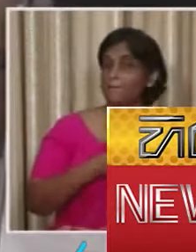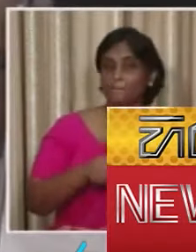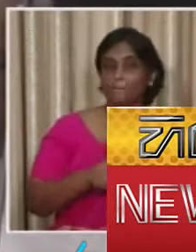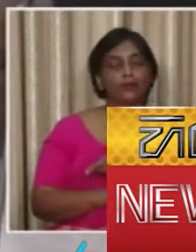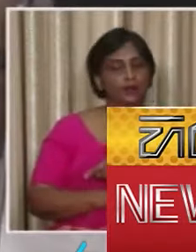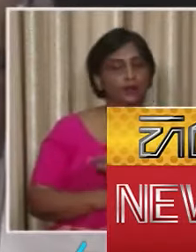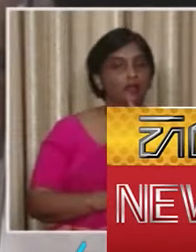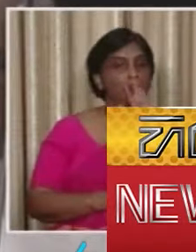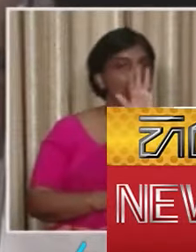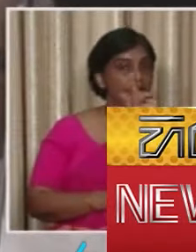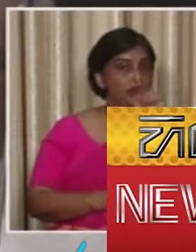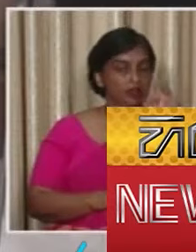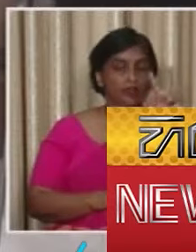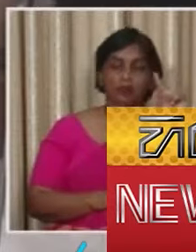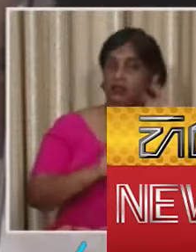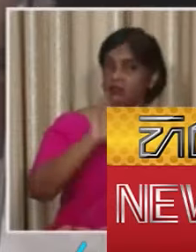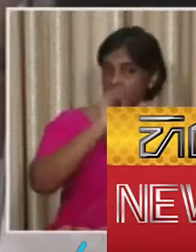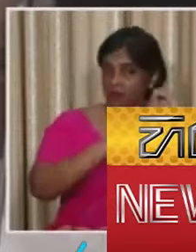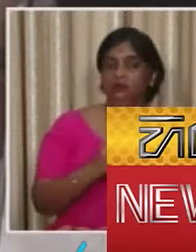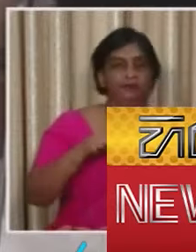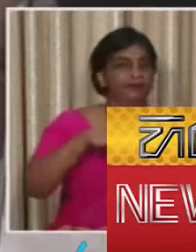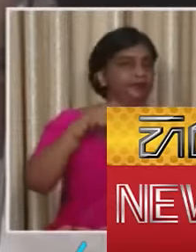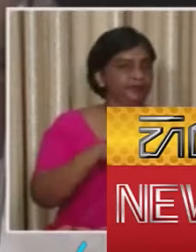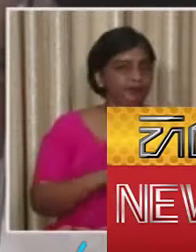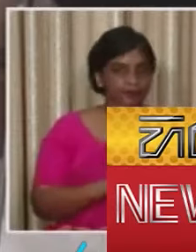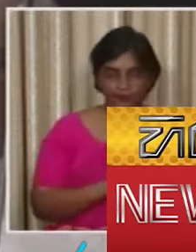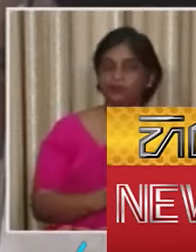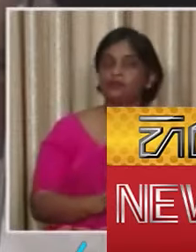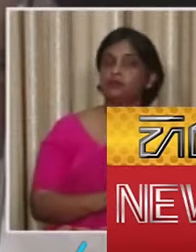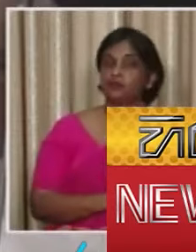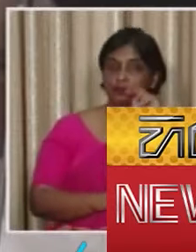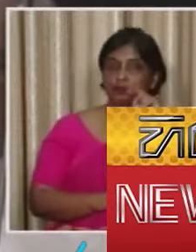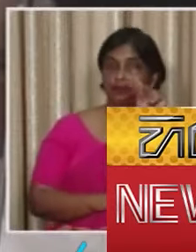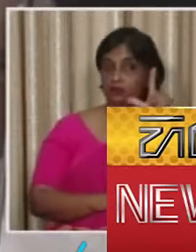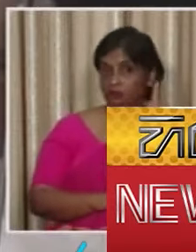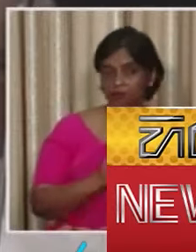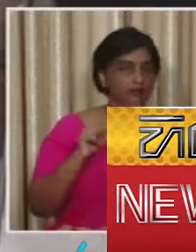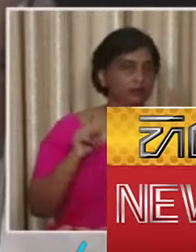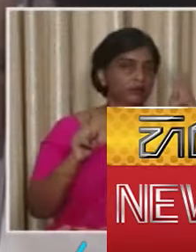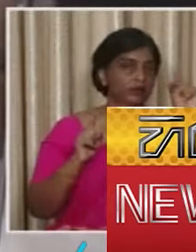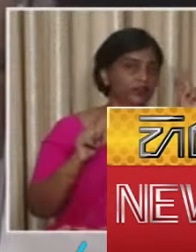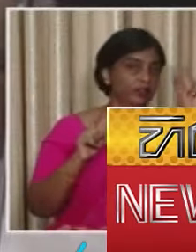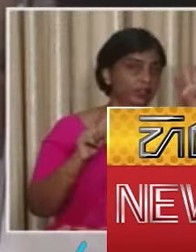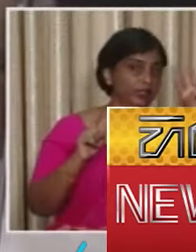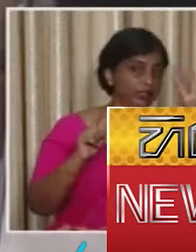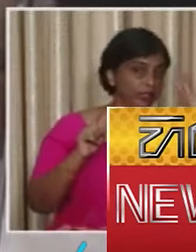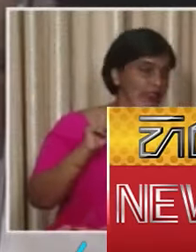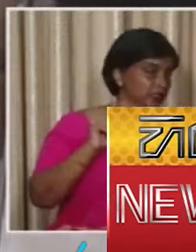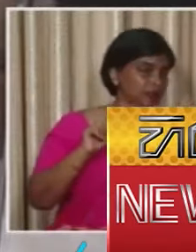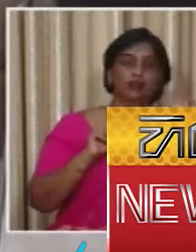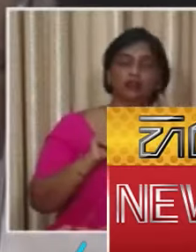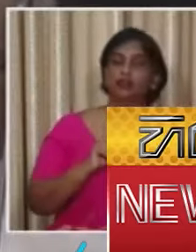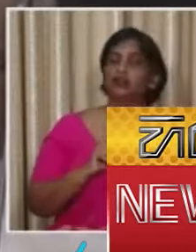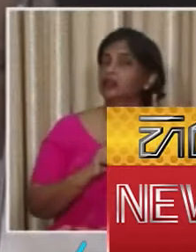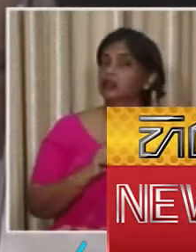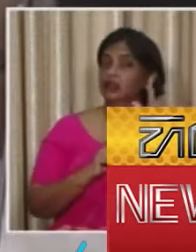නිෂ්පාදිතයෙන් 9.2% අප වැය කළ යුතුව තිබුණා. 2027 සිට 2032 දක්වා කාලය